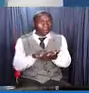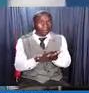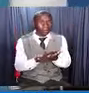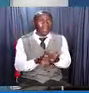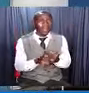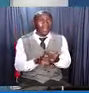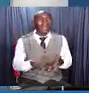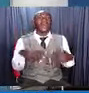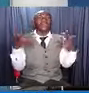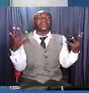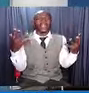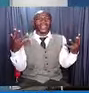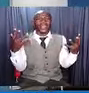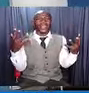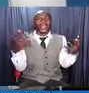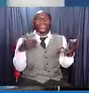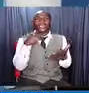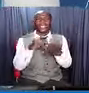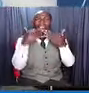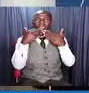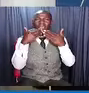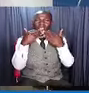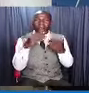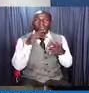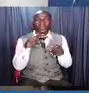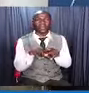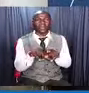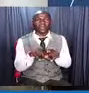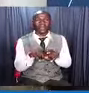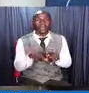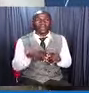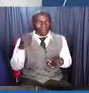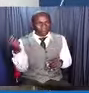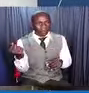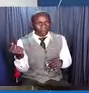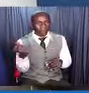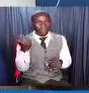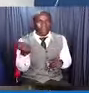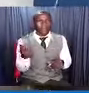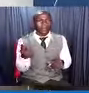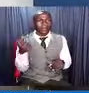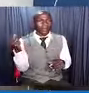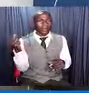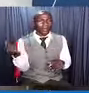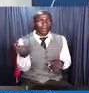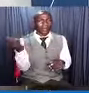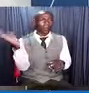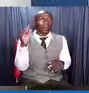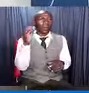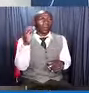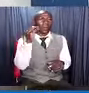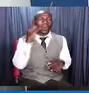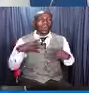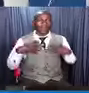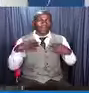Believe. Hallelujah. Hallelujah. Akasema asante. And he said thank you. Ah nikiamuka nikiona nitaenda nyumbani mwambia. Wake up. Sirembo